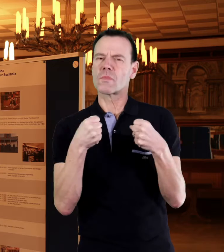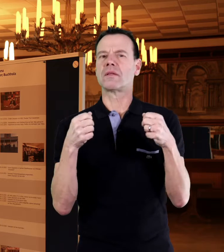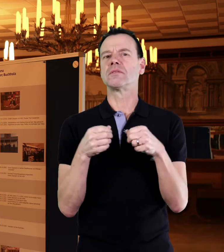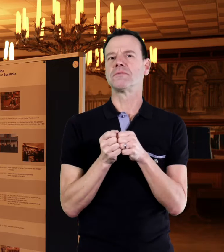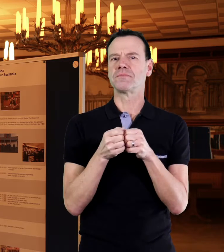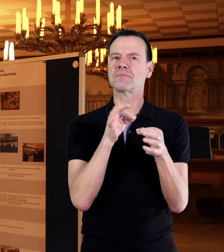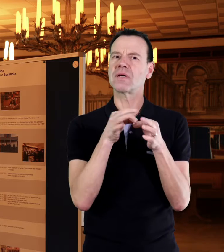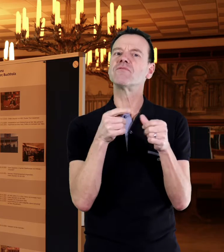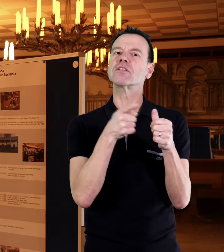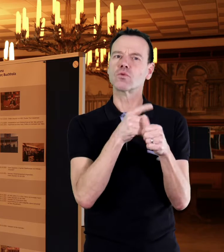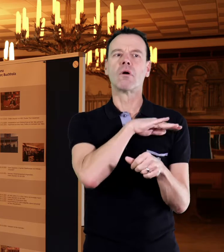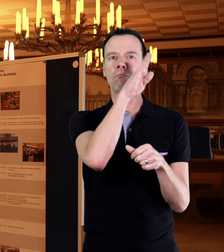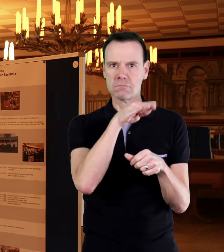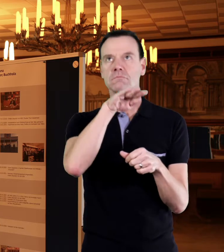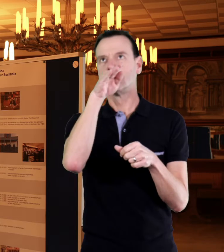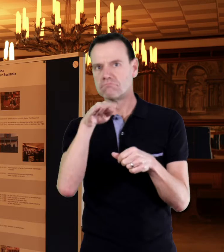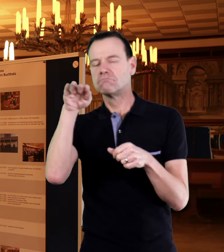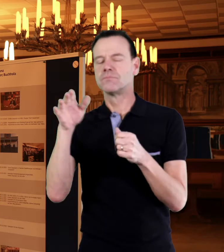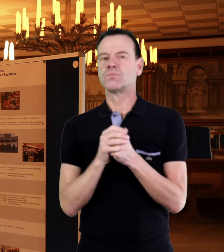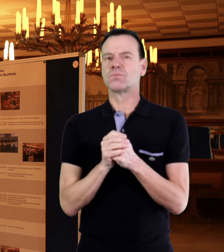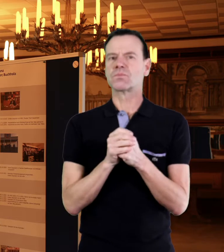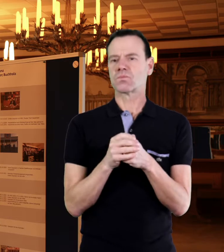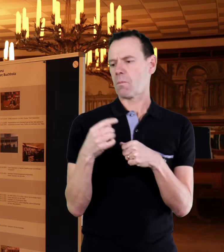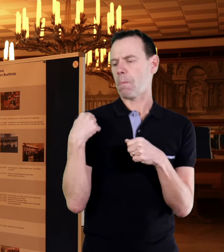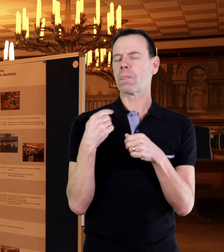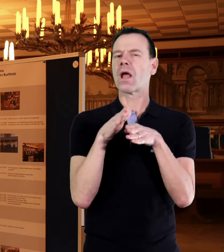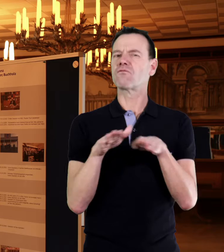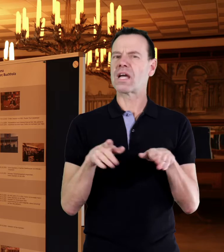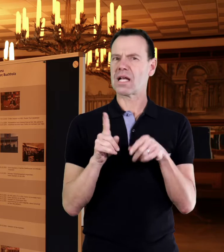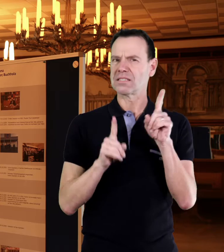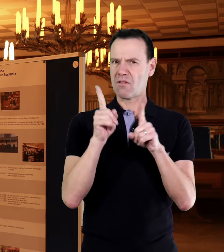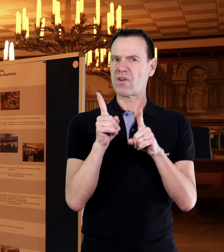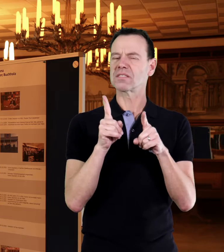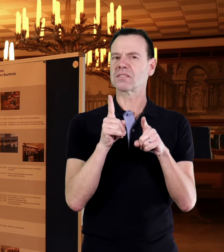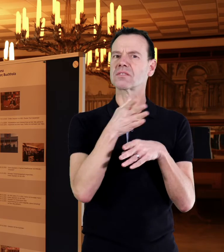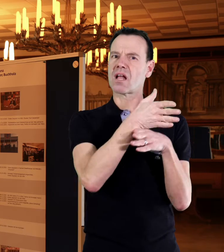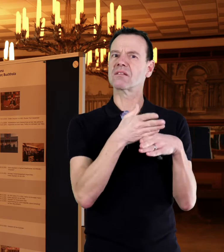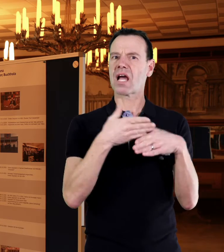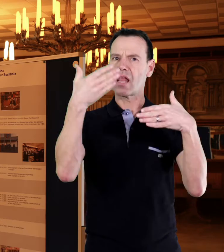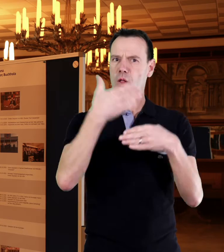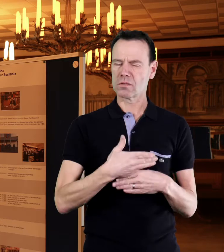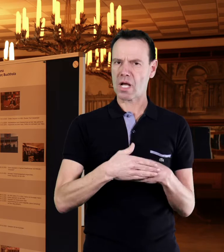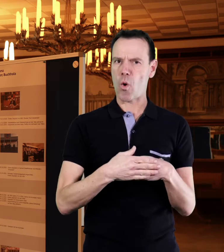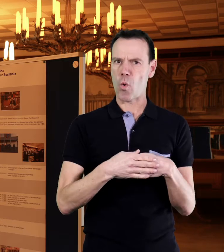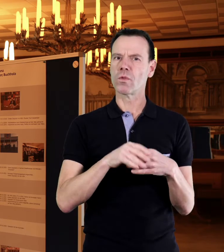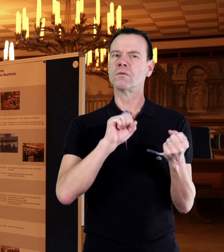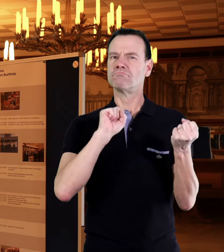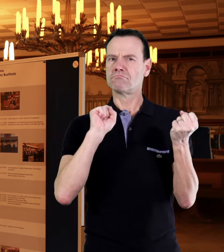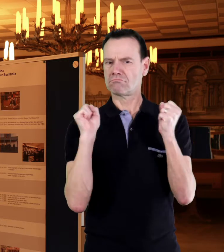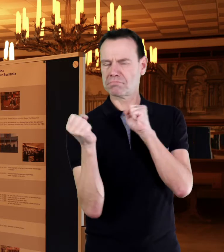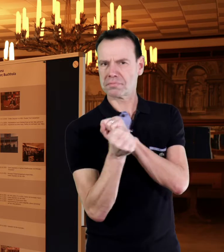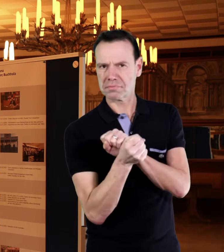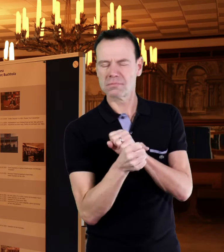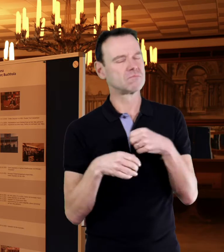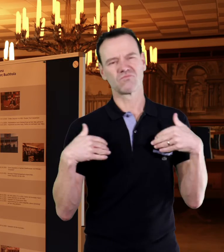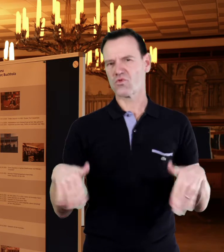verändernden Infektionszahlen. Der Teil-Lockdown über Weihnachten und Silvester hat bisher noch nicht die entscheidende Wende im Kampf